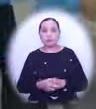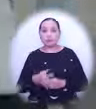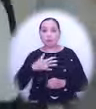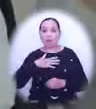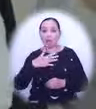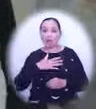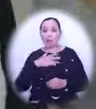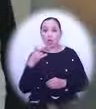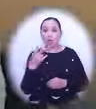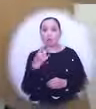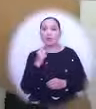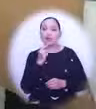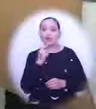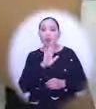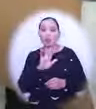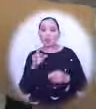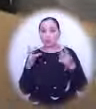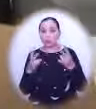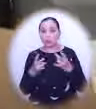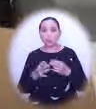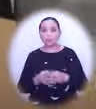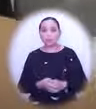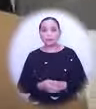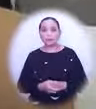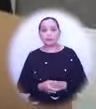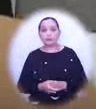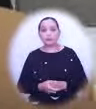Nafas olishga qiynalmasligi uchun.